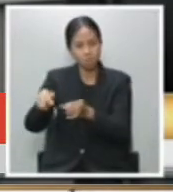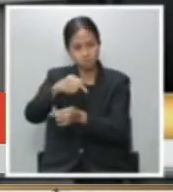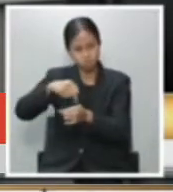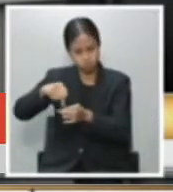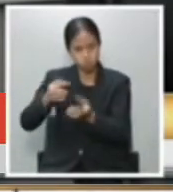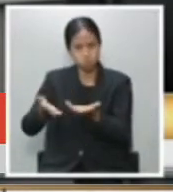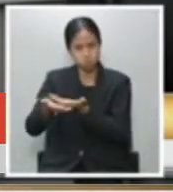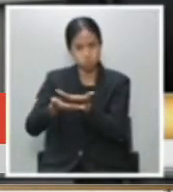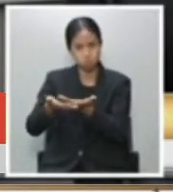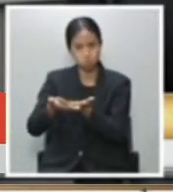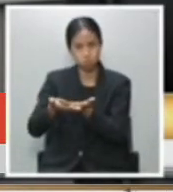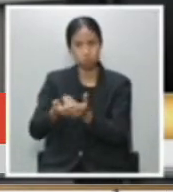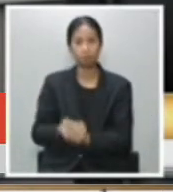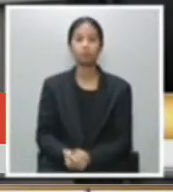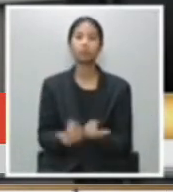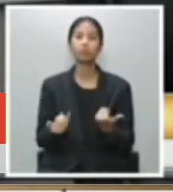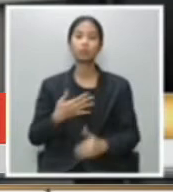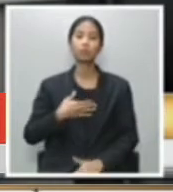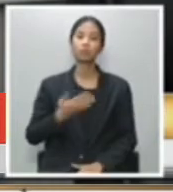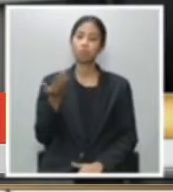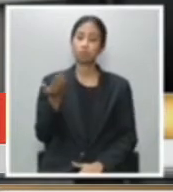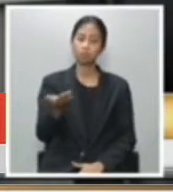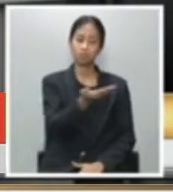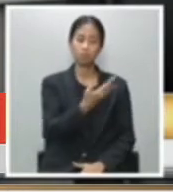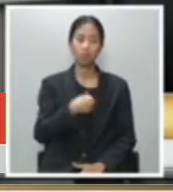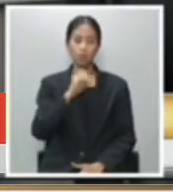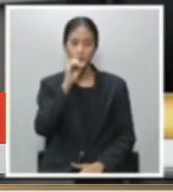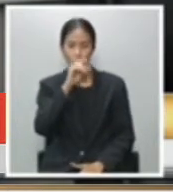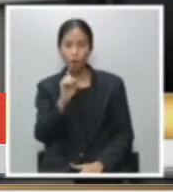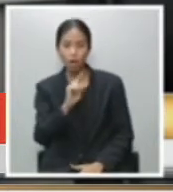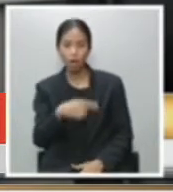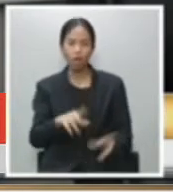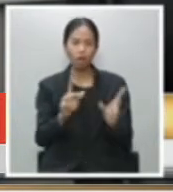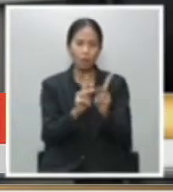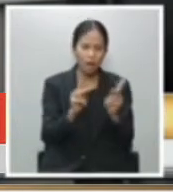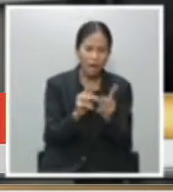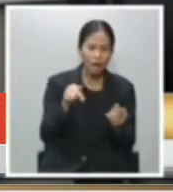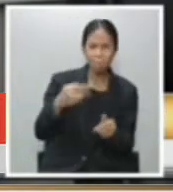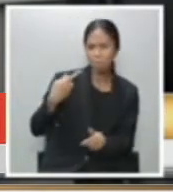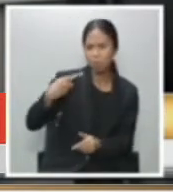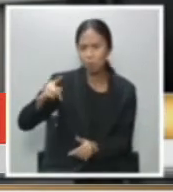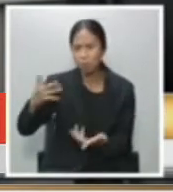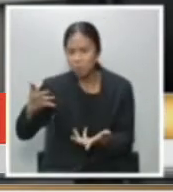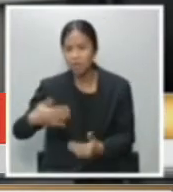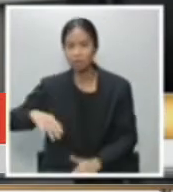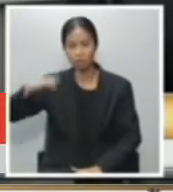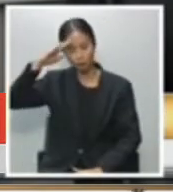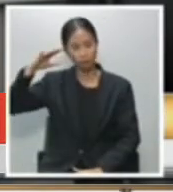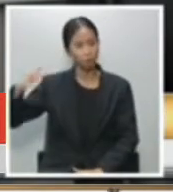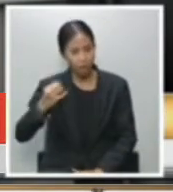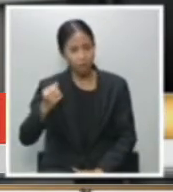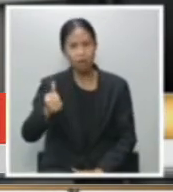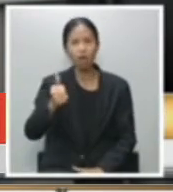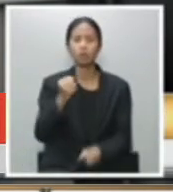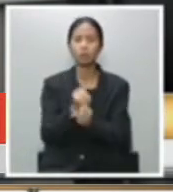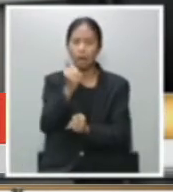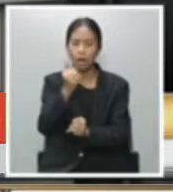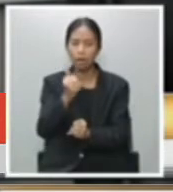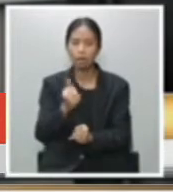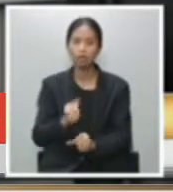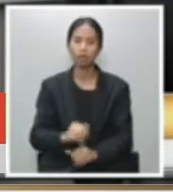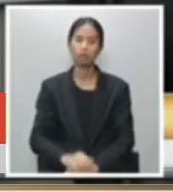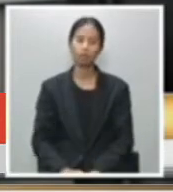ครับหลายท่านบอกว่าตั้งไปไม่เกิดประโยชน์อะไรยังไงเขาก็ยึดอำนาจได้รัฐประหารได้ท่านประธาน